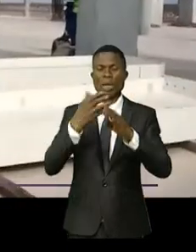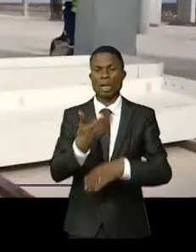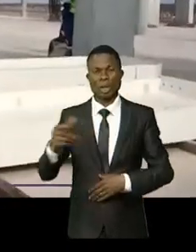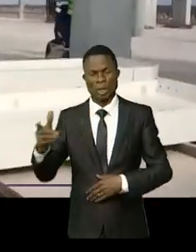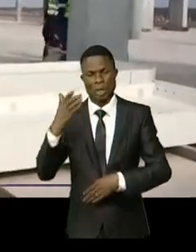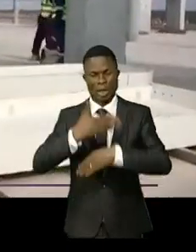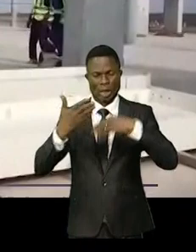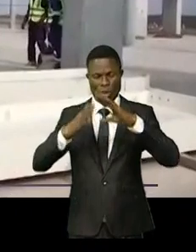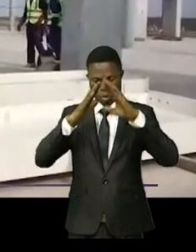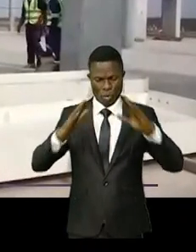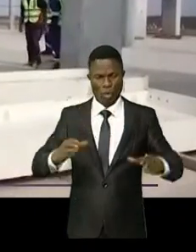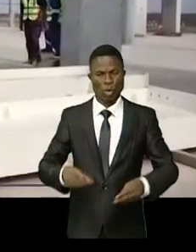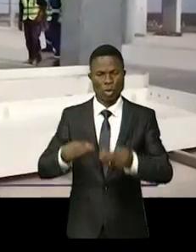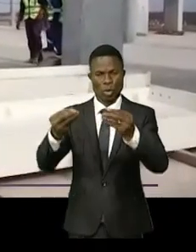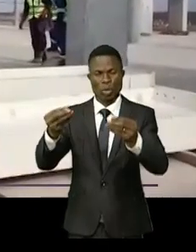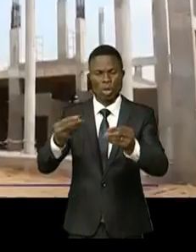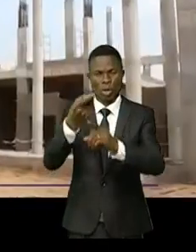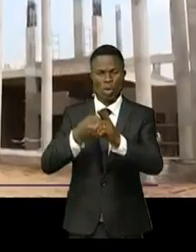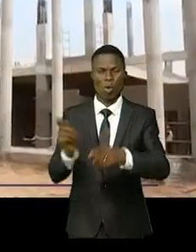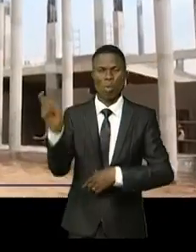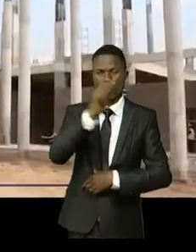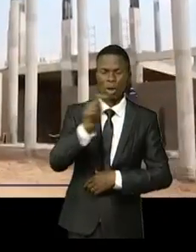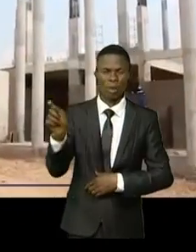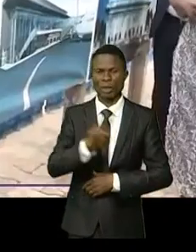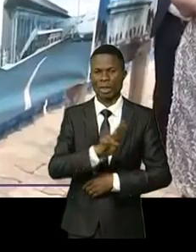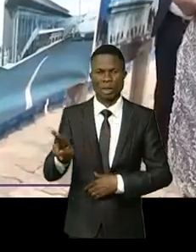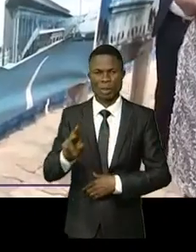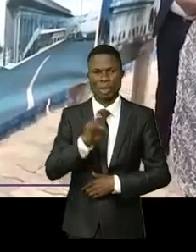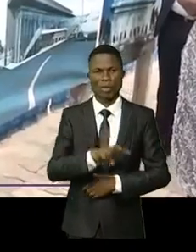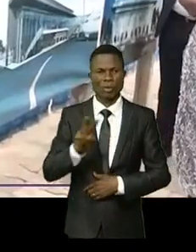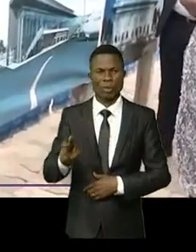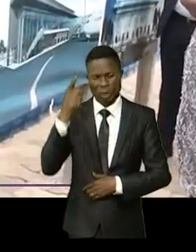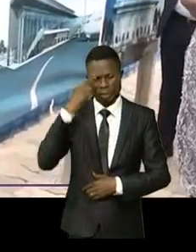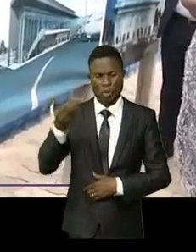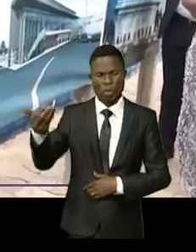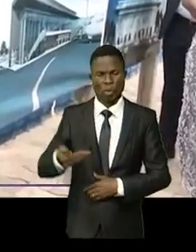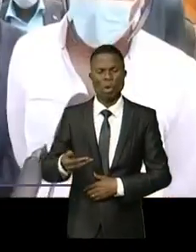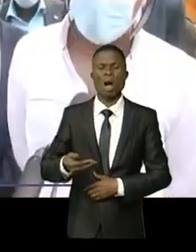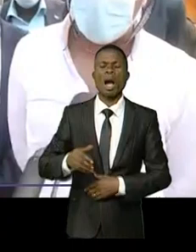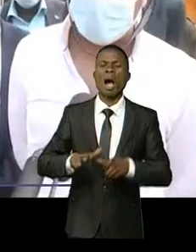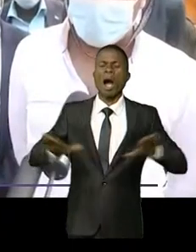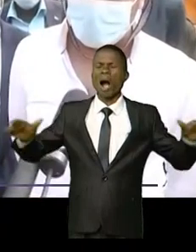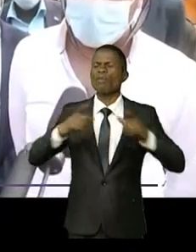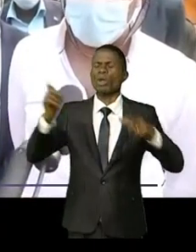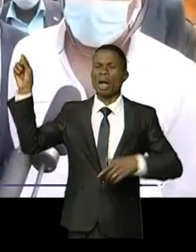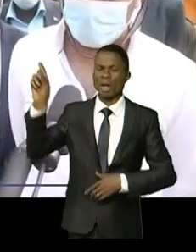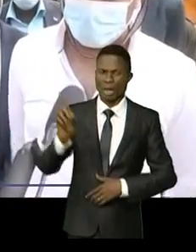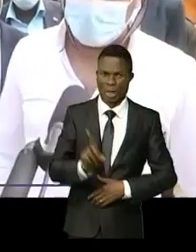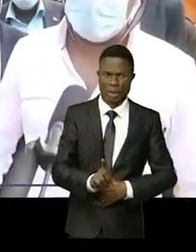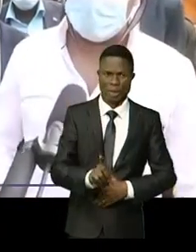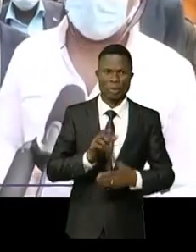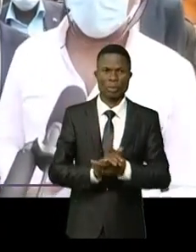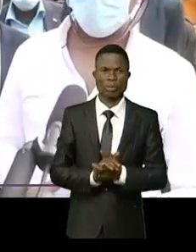soit remise officiellement au mois d'avril 2022 afin d'accueillir les vols internationaux. On va assurer que